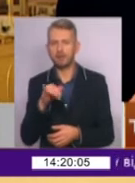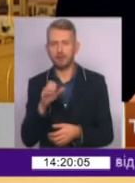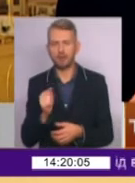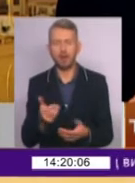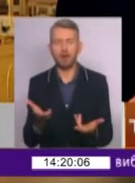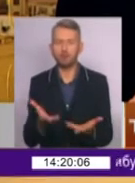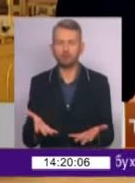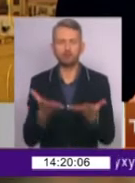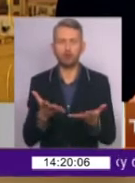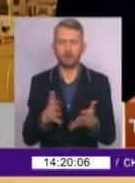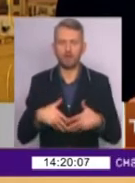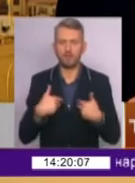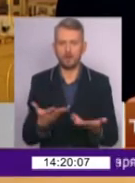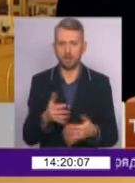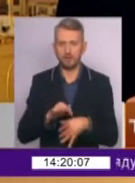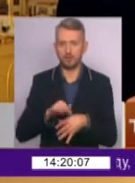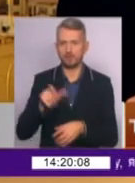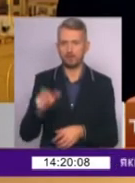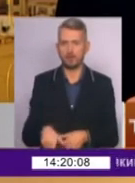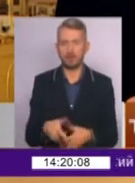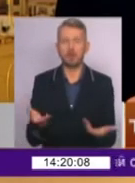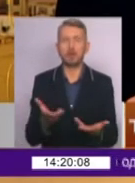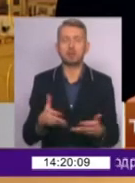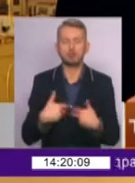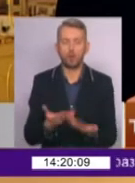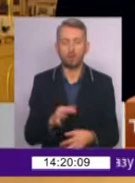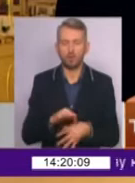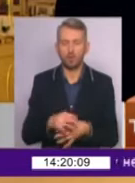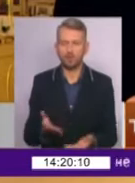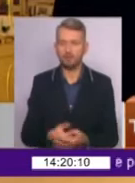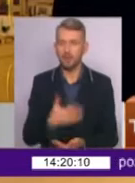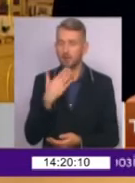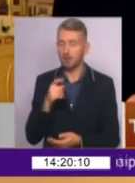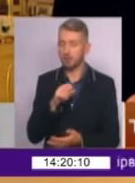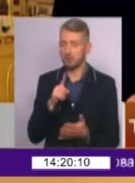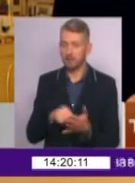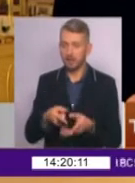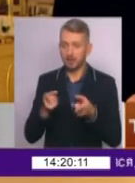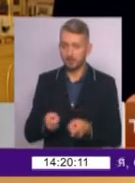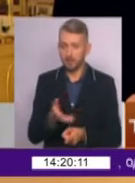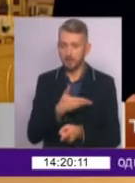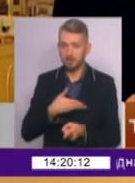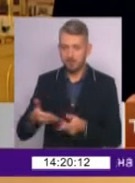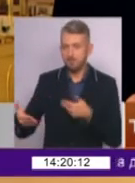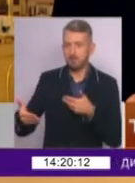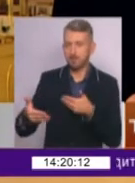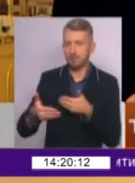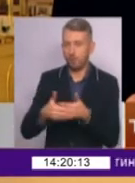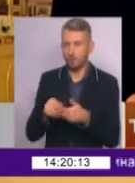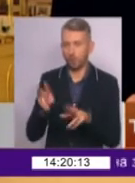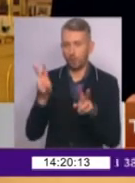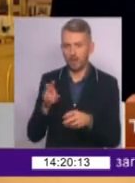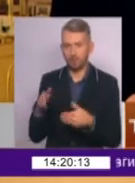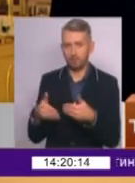виражені у заболівшого чоловіка? Дякуємо вам за запитання. Насправді ми підводили цю тему